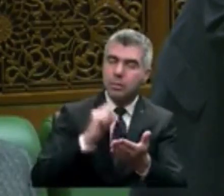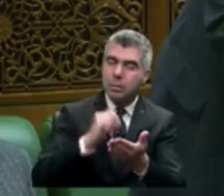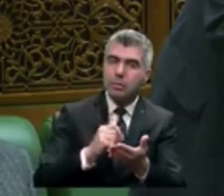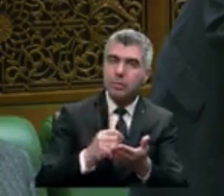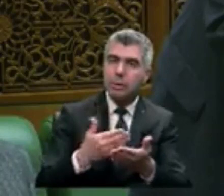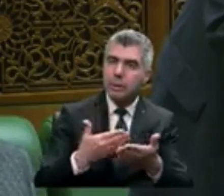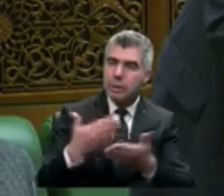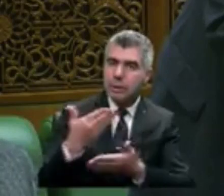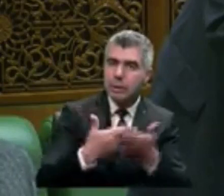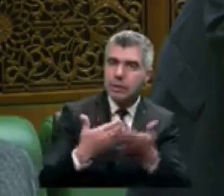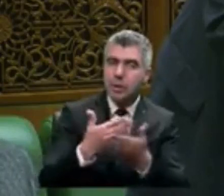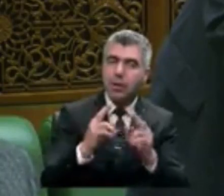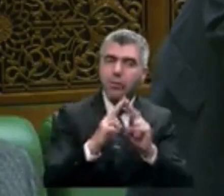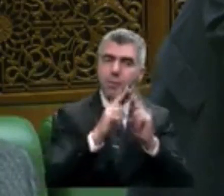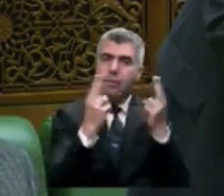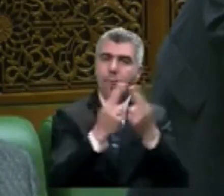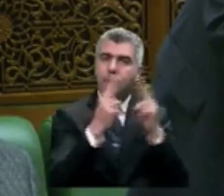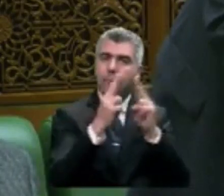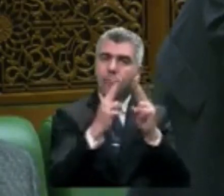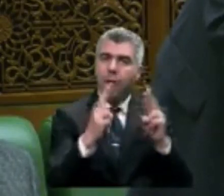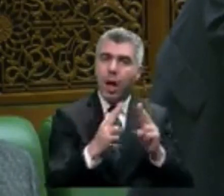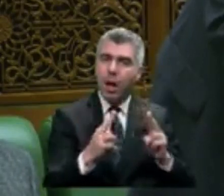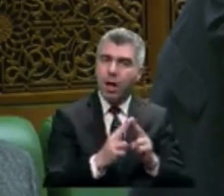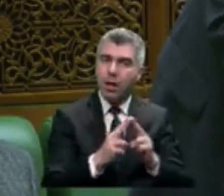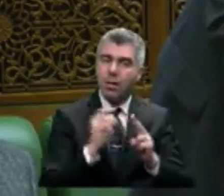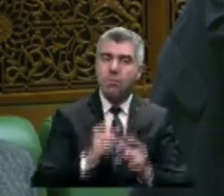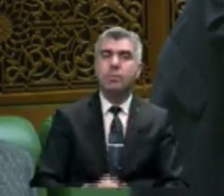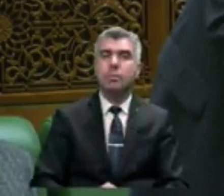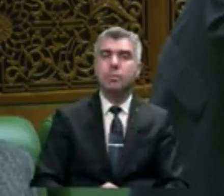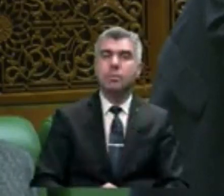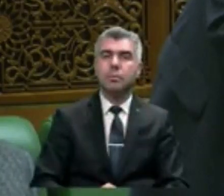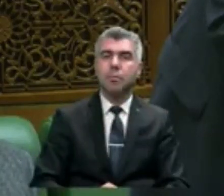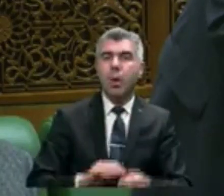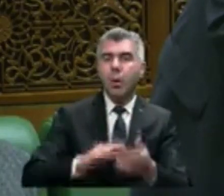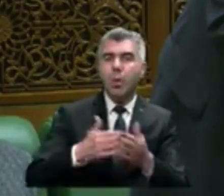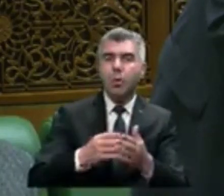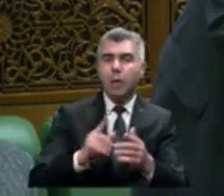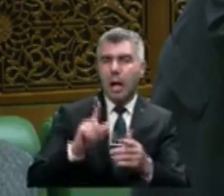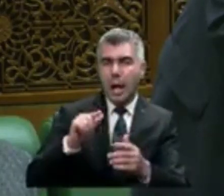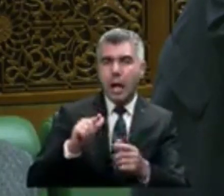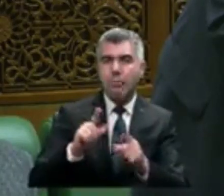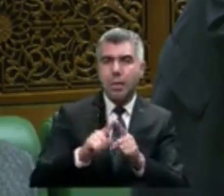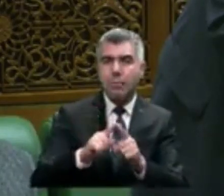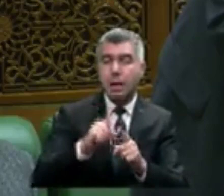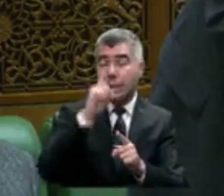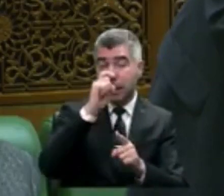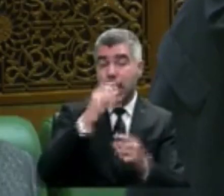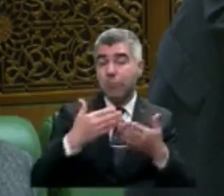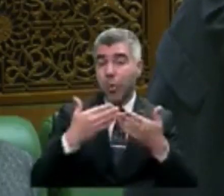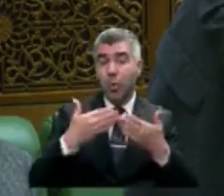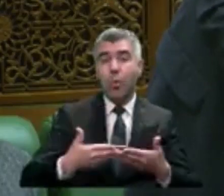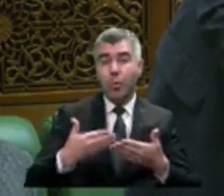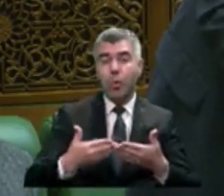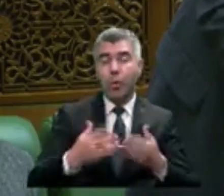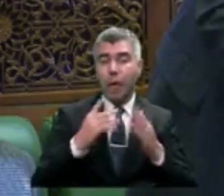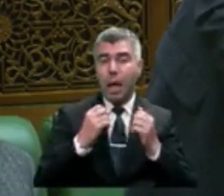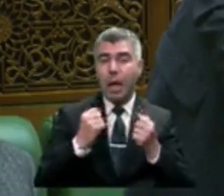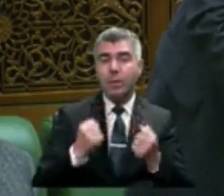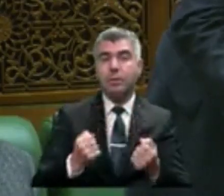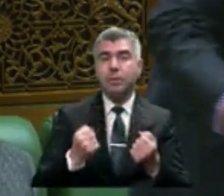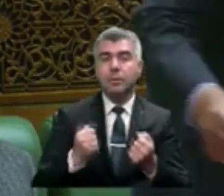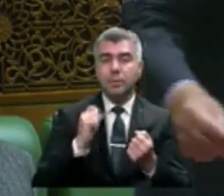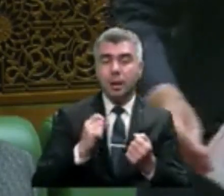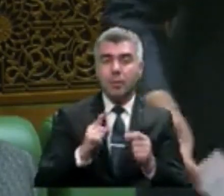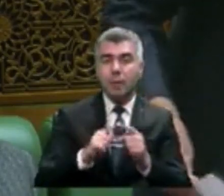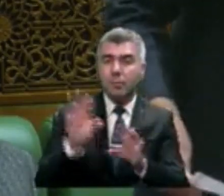المنافسه الدوليه وتحقيقها جاذبيه اكبر لها امام التنافس الشرس في عالمنا اليوم على استقطاب المواهب